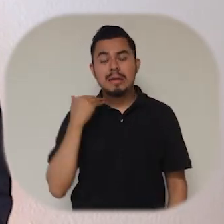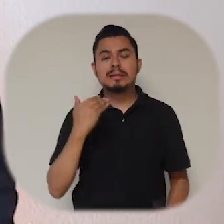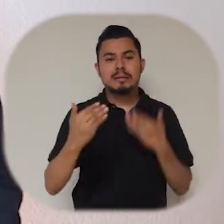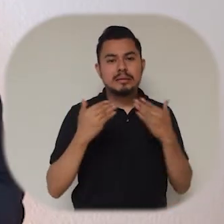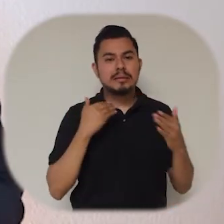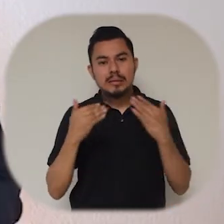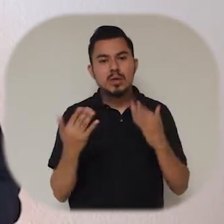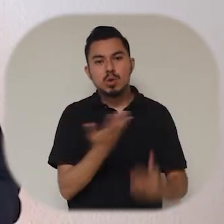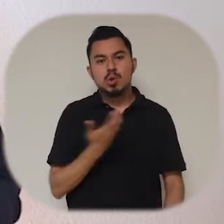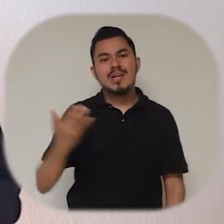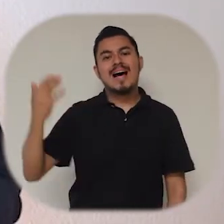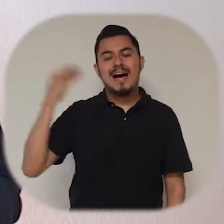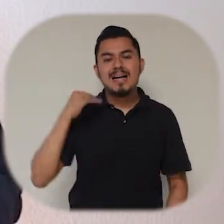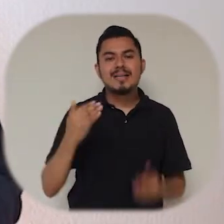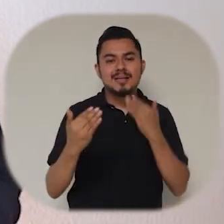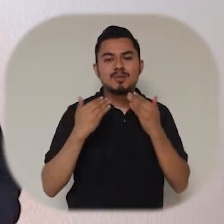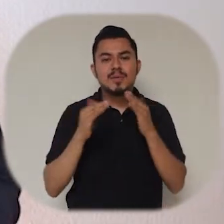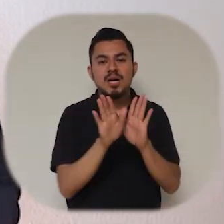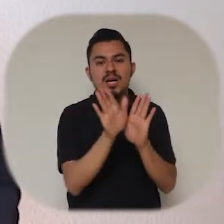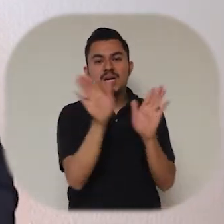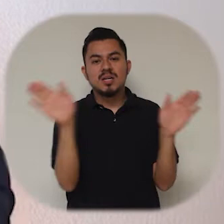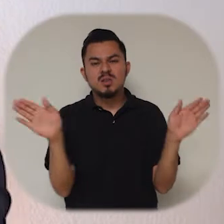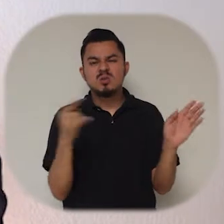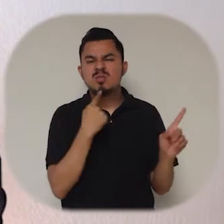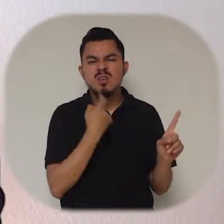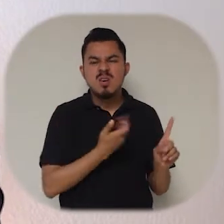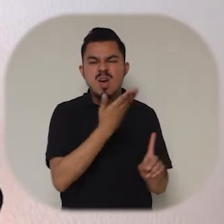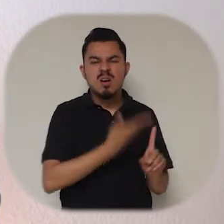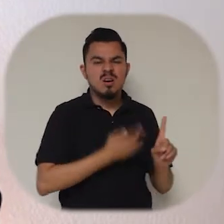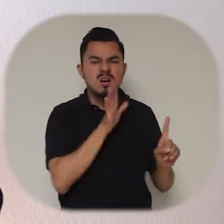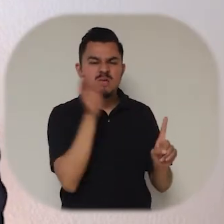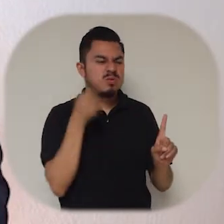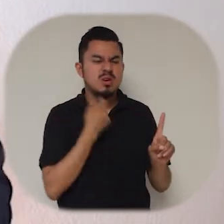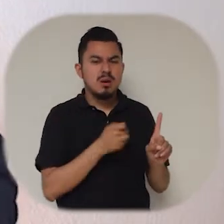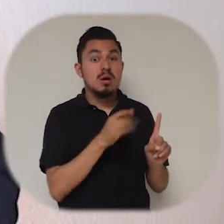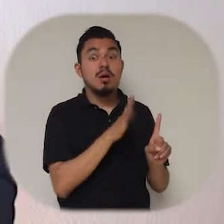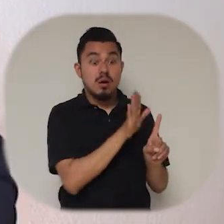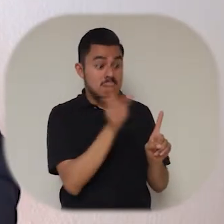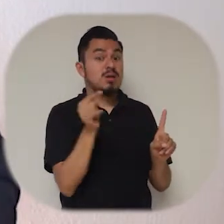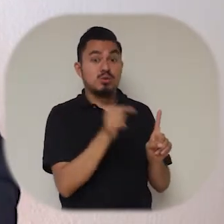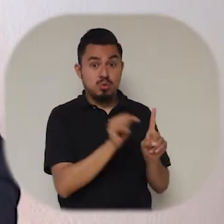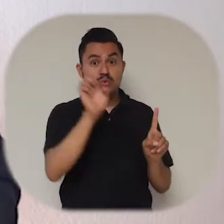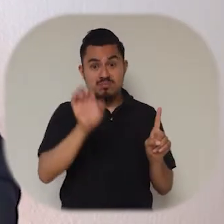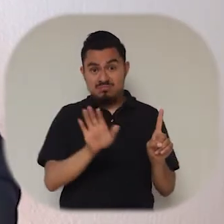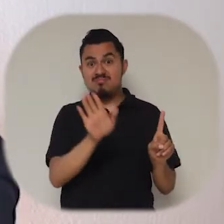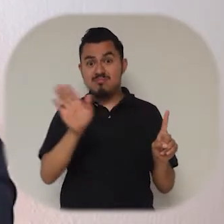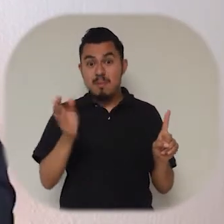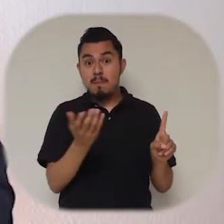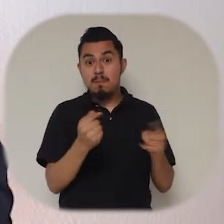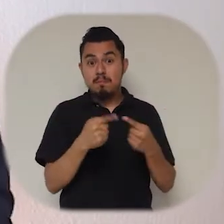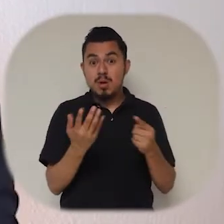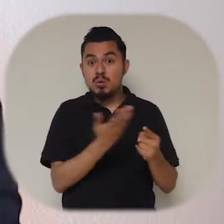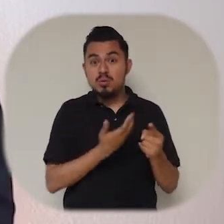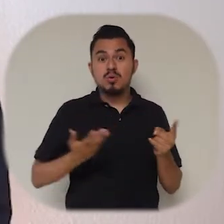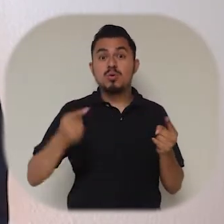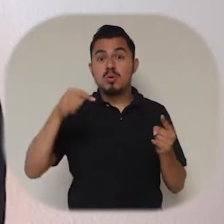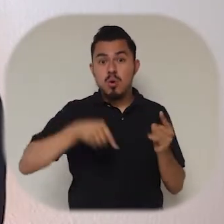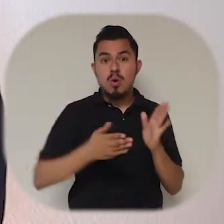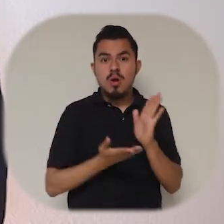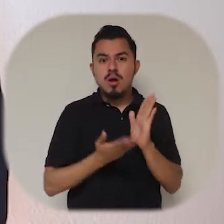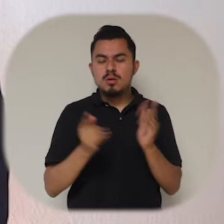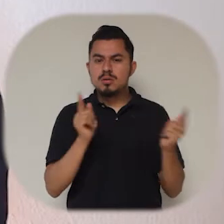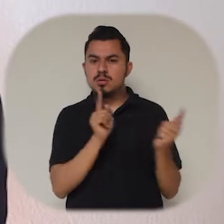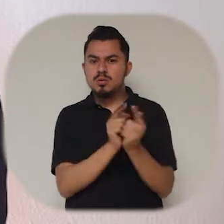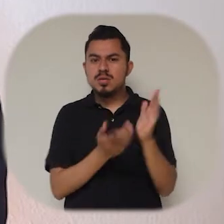그러면서 조금 더 참된 왕, 참 제사장, 참 선지자의 부분을 조금 더 설명을 보충해